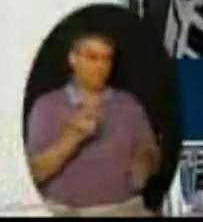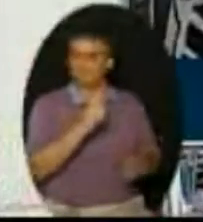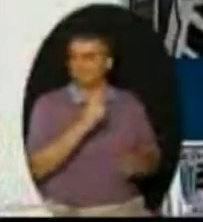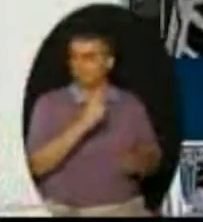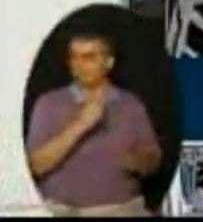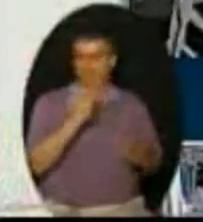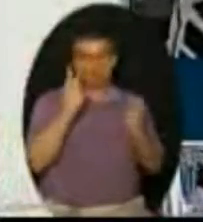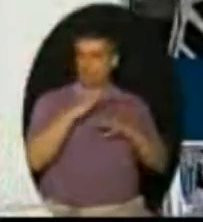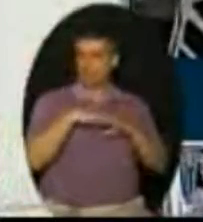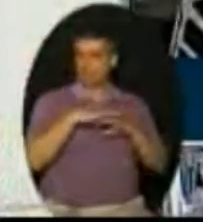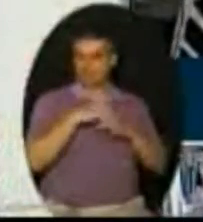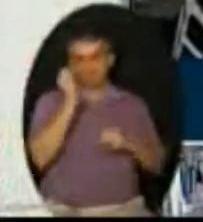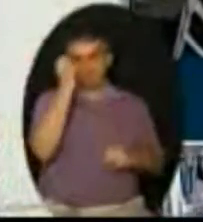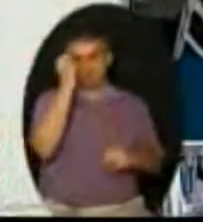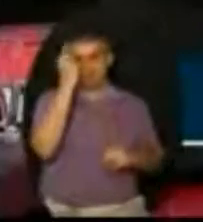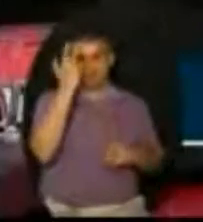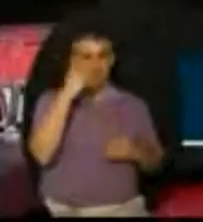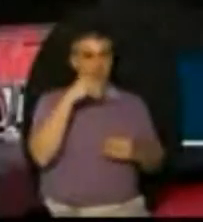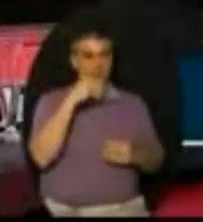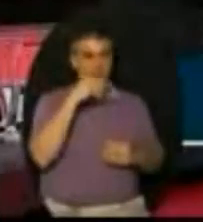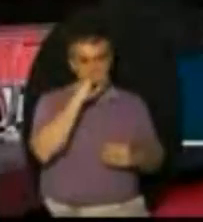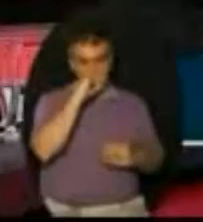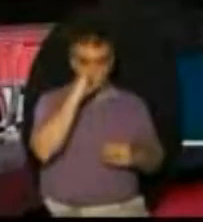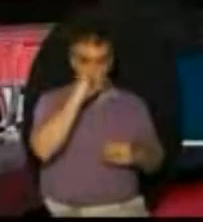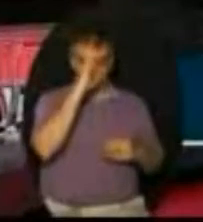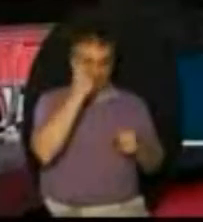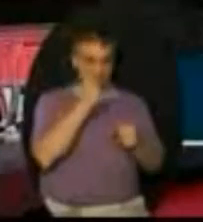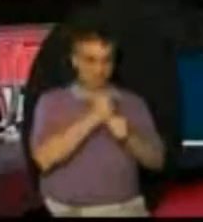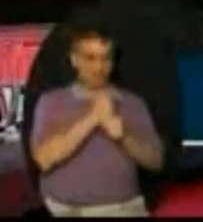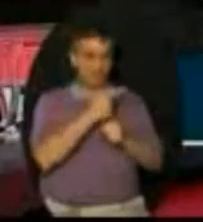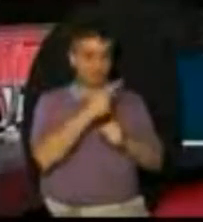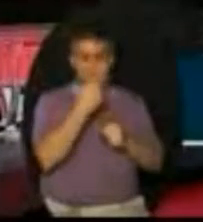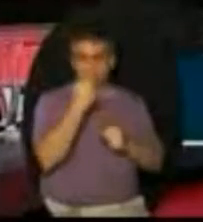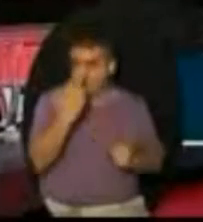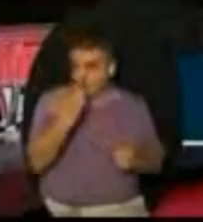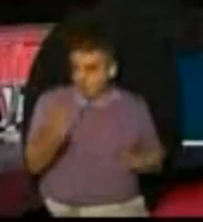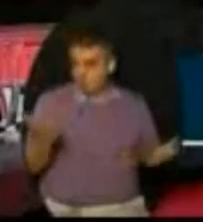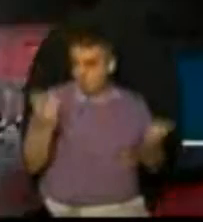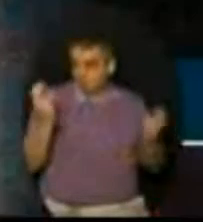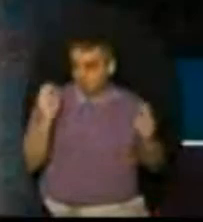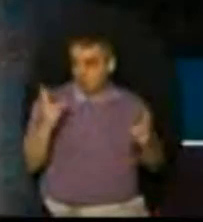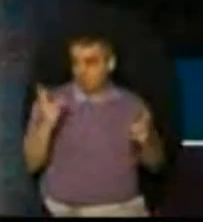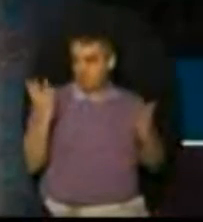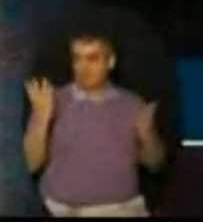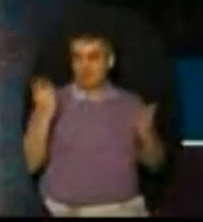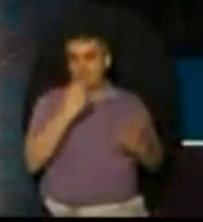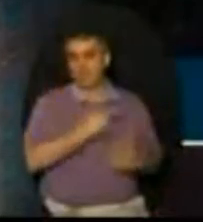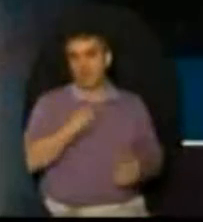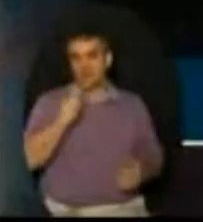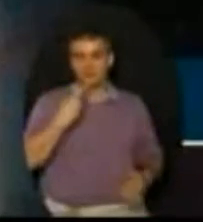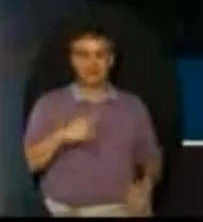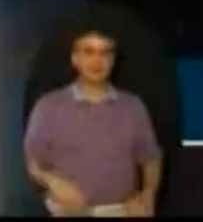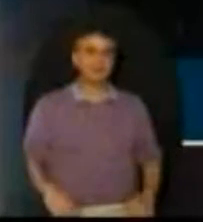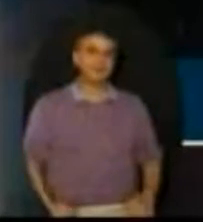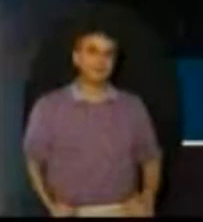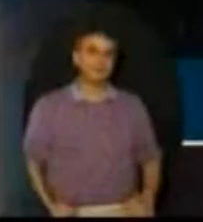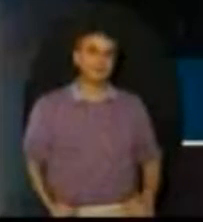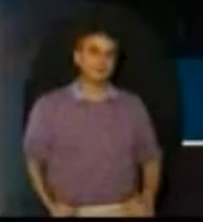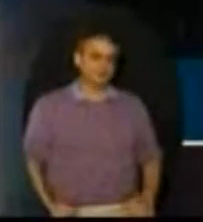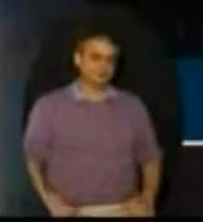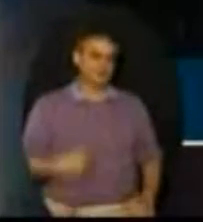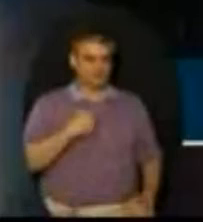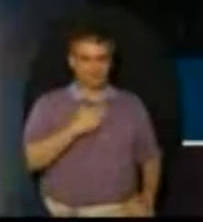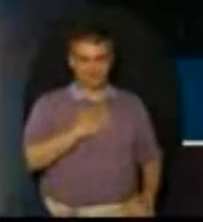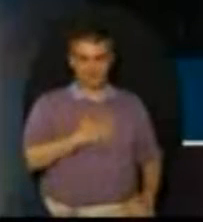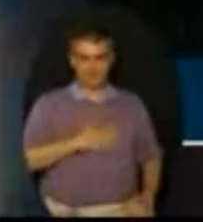הזה. זה לא ניסיון מקצועי, זה אנקדוטות. למה אנקדוטות? אבל היא עובדת במקום. היא ראתה? אוקיי. היא חבדה. אנחנו